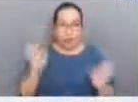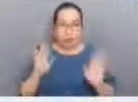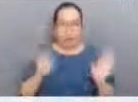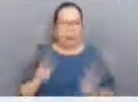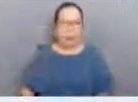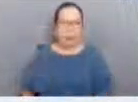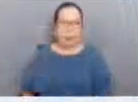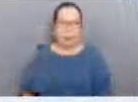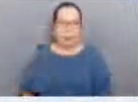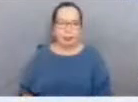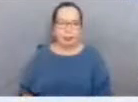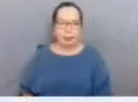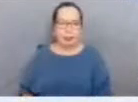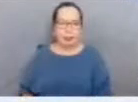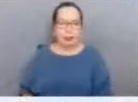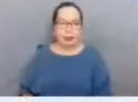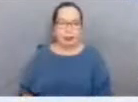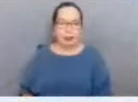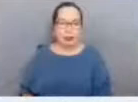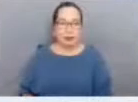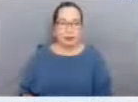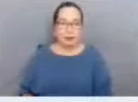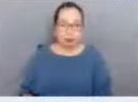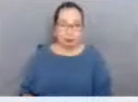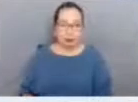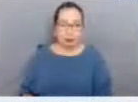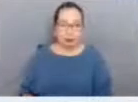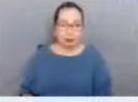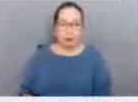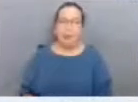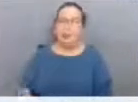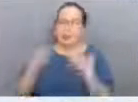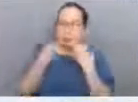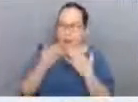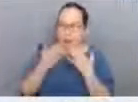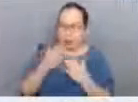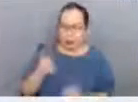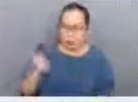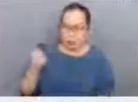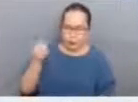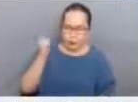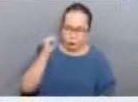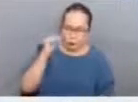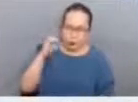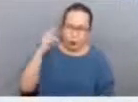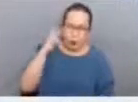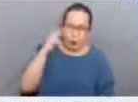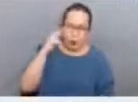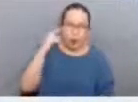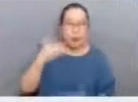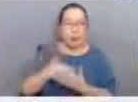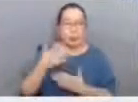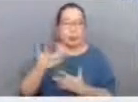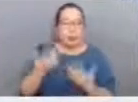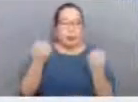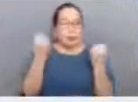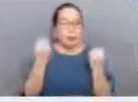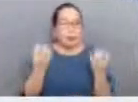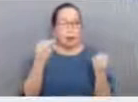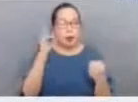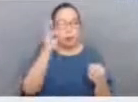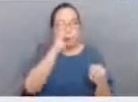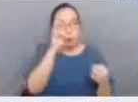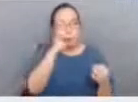Simula noong August 31, 2020, nang payagan na ang pag-deploy ng ating mga healthcare professionals na may